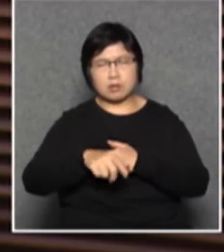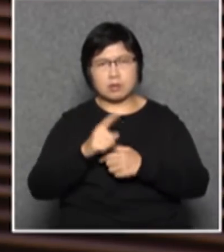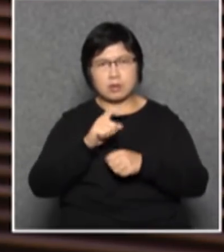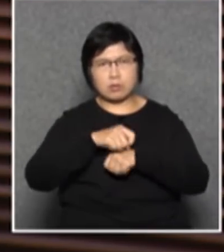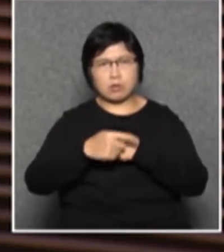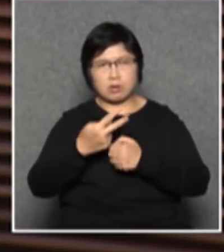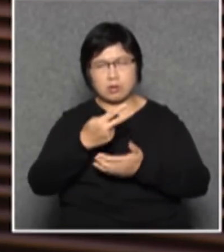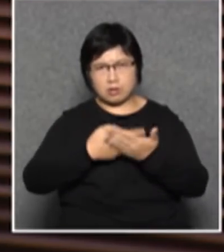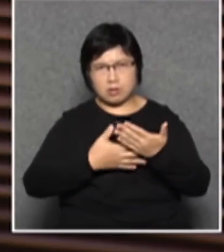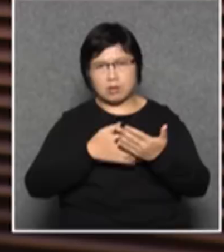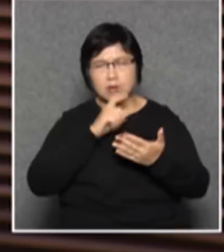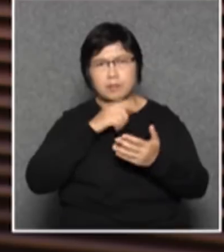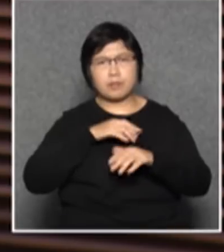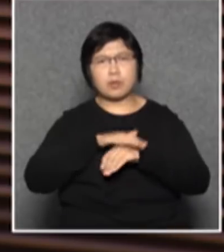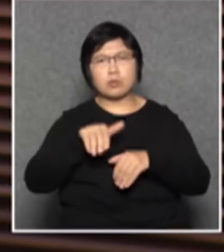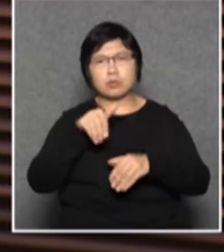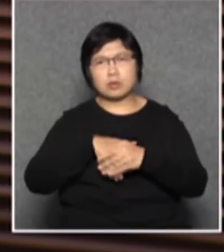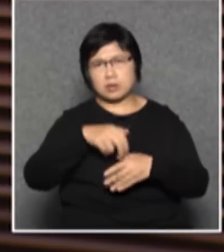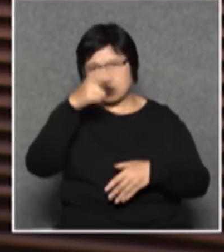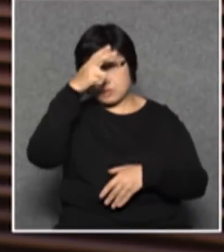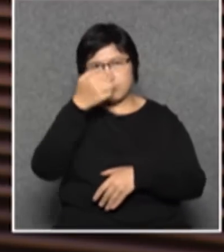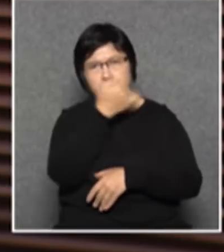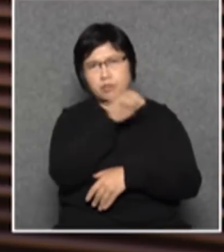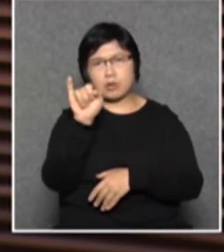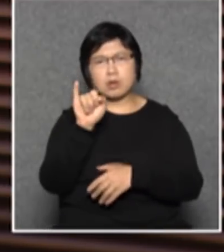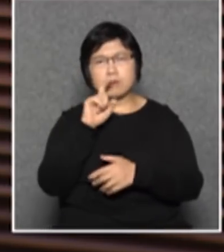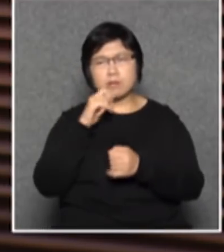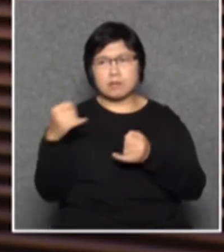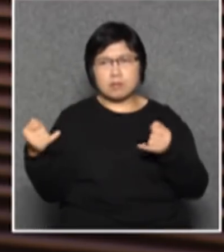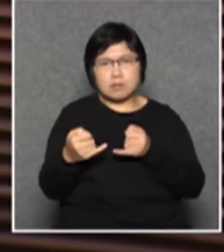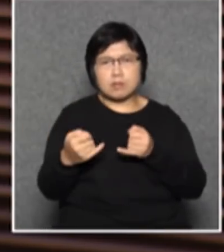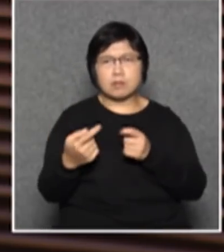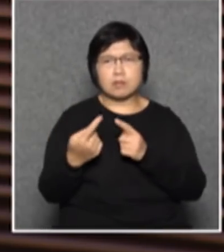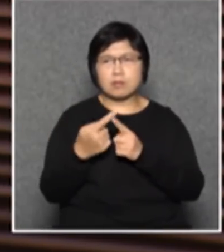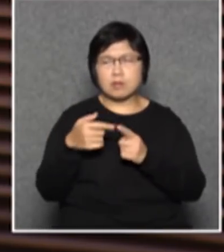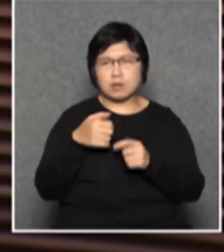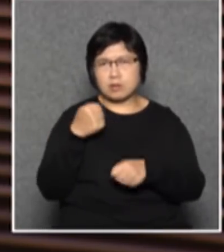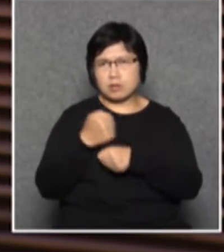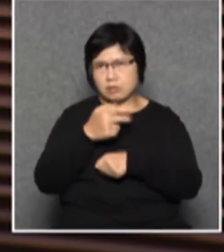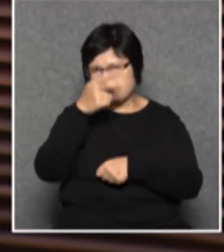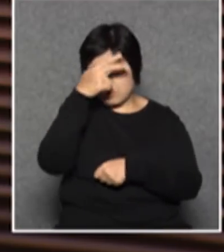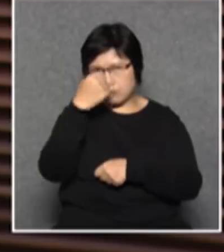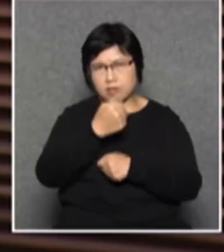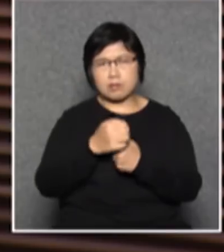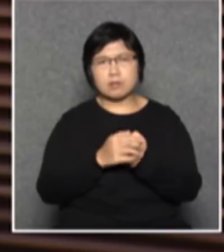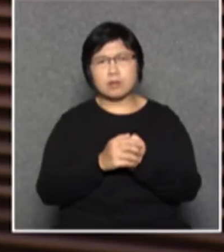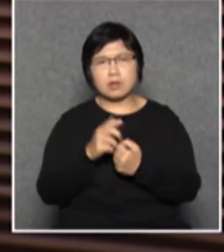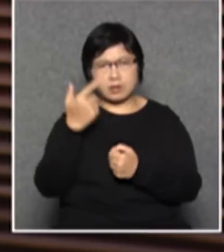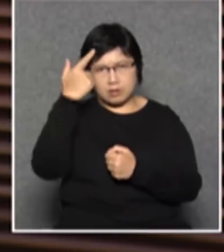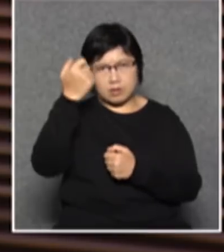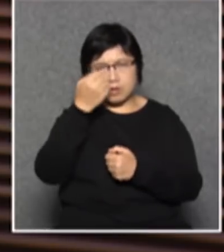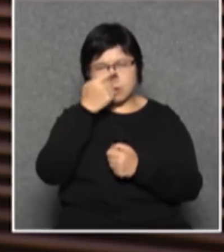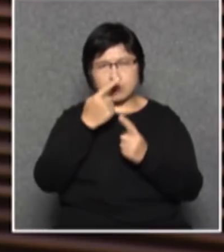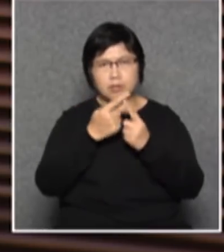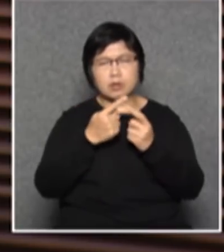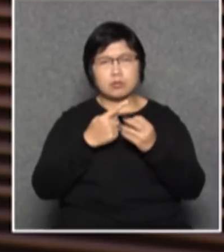下行普選，中央不容許和他有對抗的人做行政長官，希望香港民主一